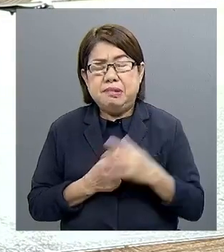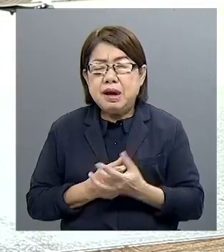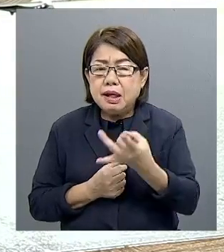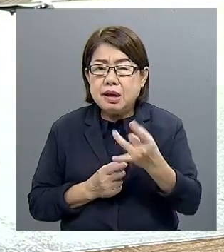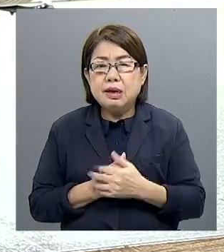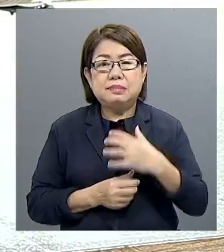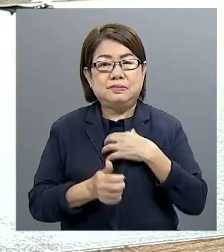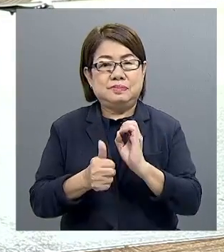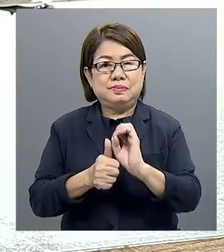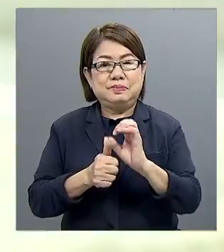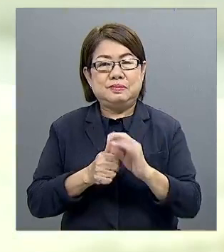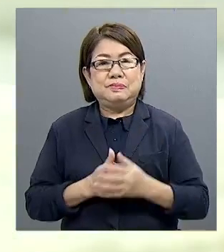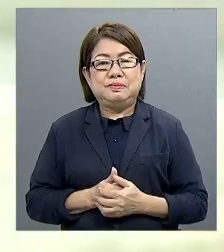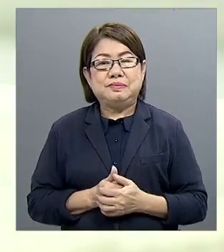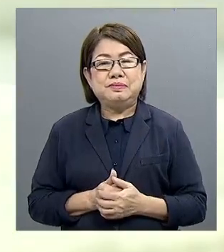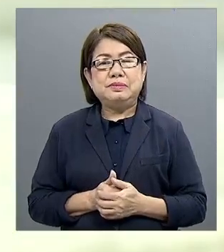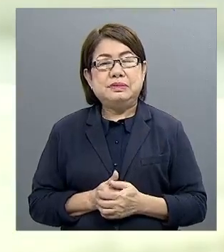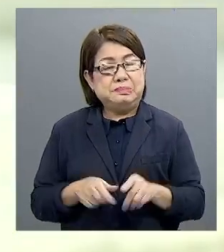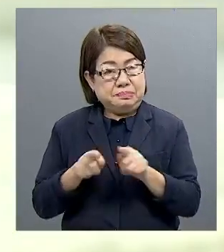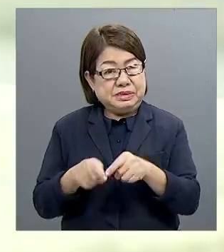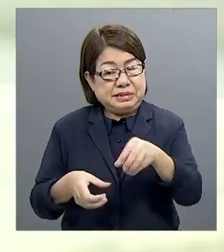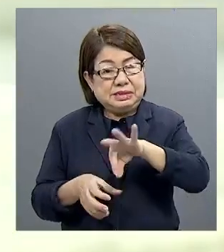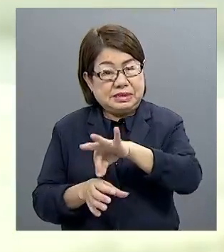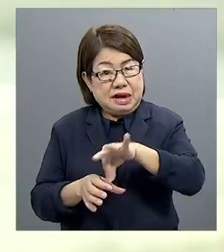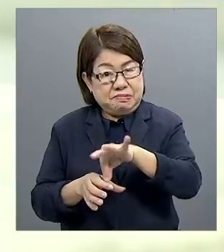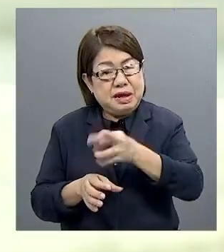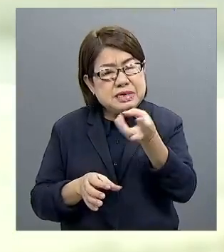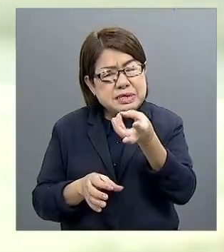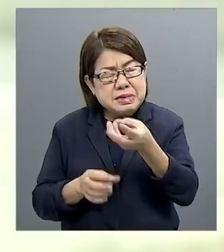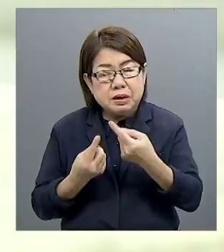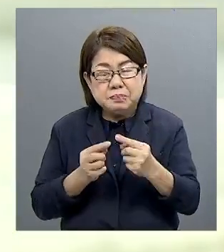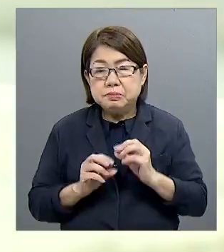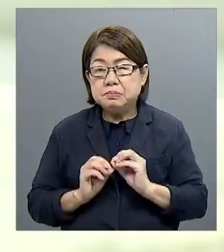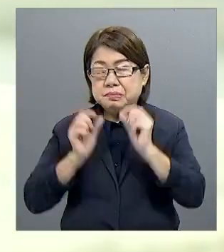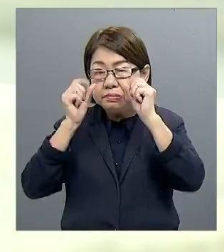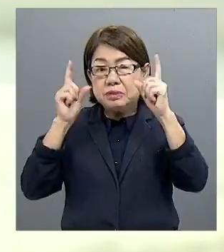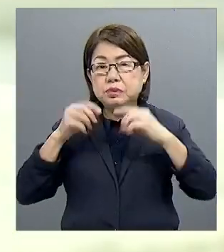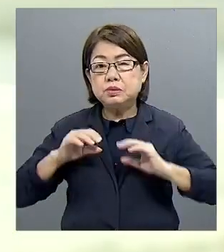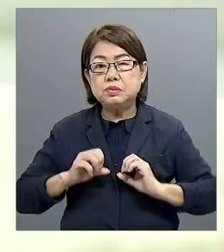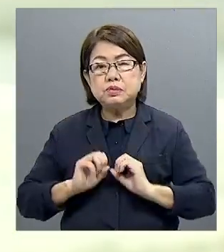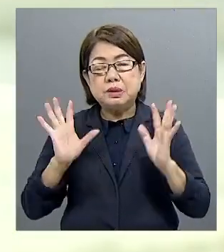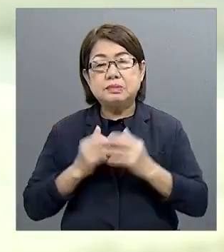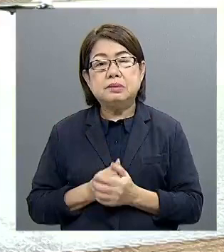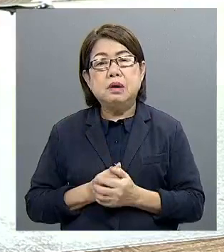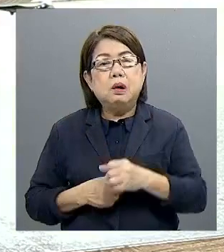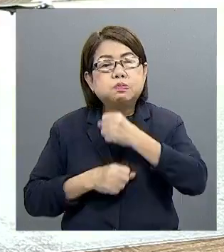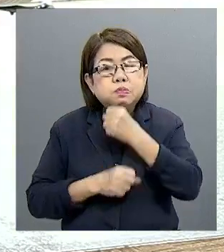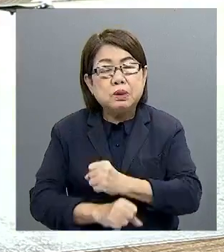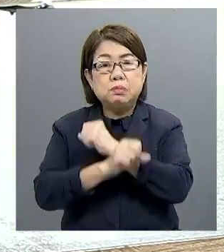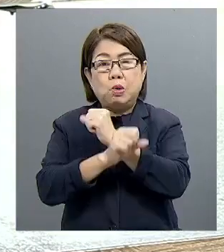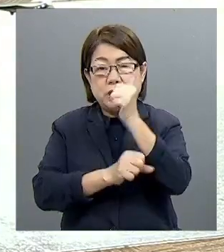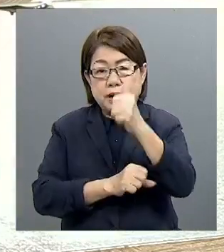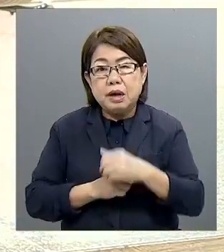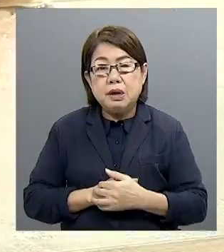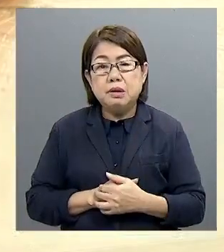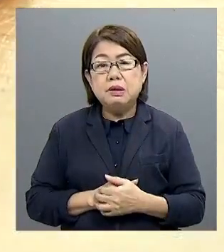าได้คาเฟอีนนิดๆนะครับและชีวิตก็สดใสหน่อยๆที่สำคัญคือช่วยพิชิตความแก่หรือชะลอวัยได้ด้วย ดีกว่ากา